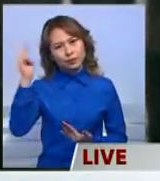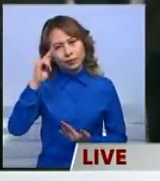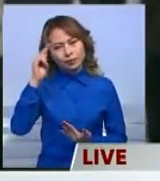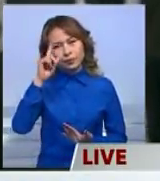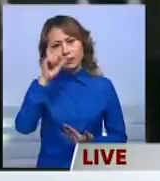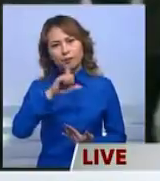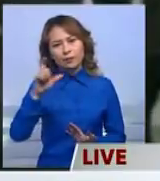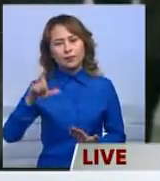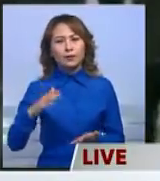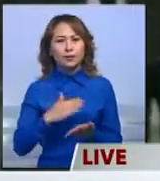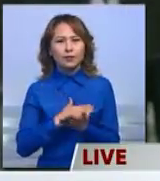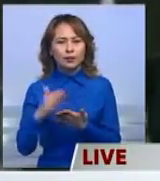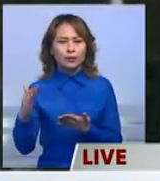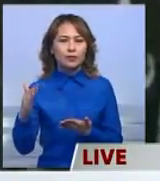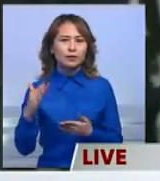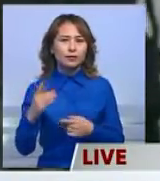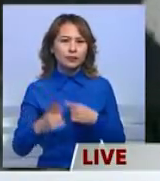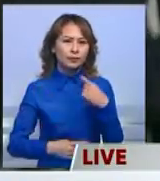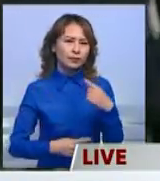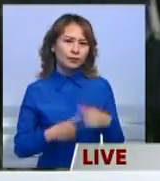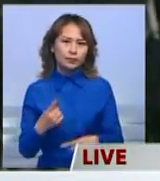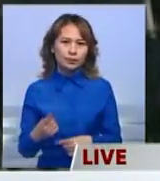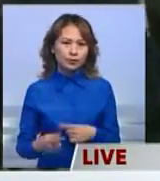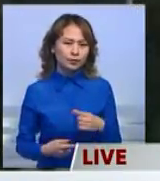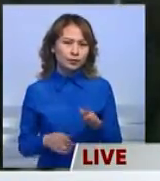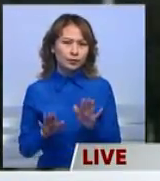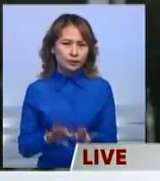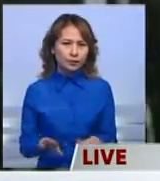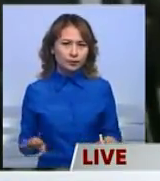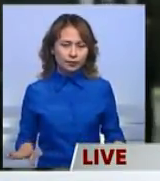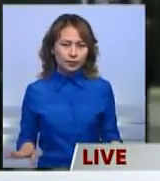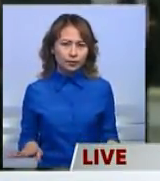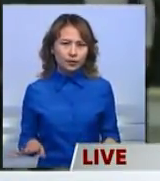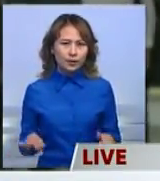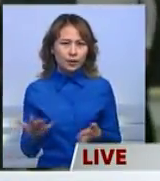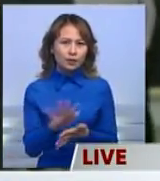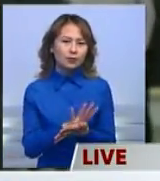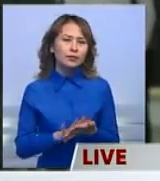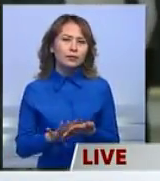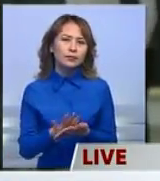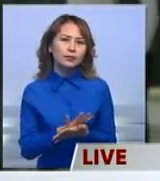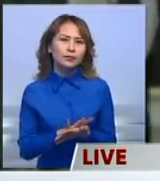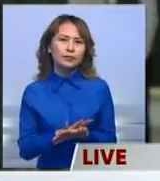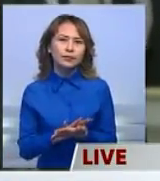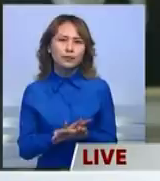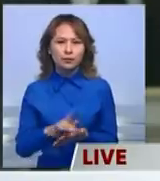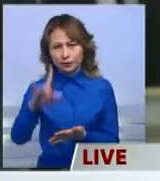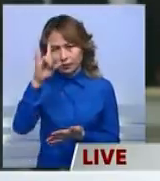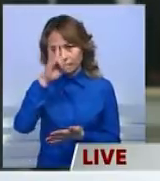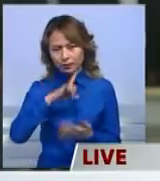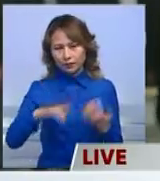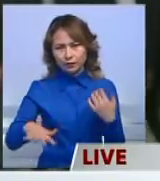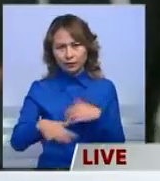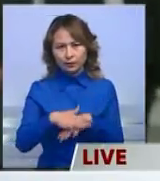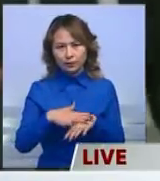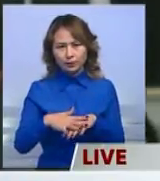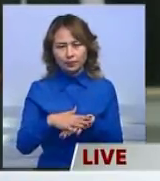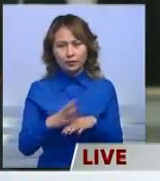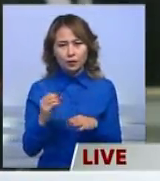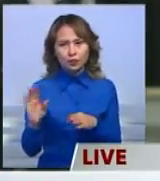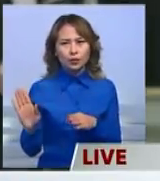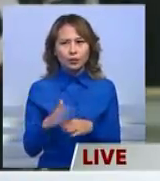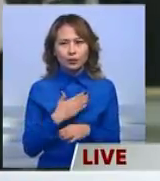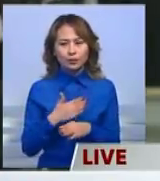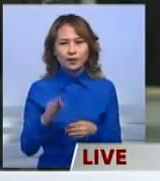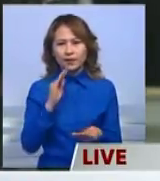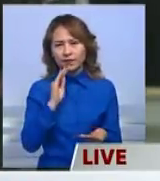болып жоғарыда бала шағамызды өстіріп, яғни еш қандай қазақ халқының өзінен бөлек ұсталып